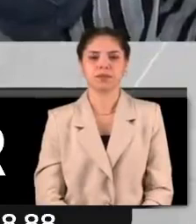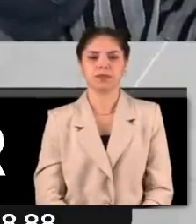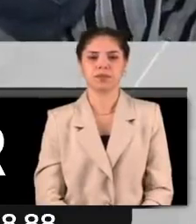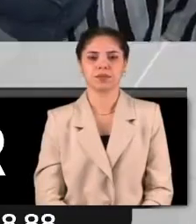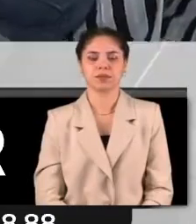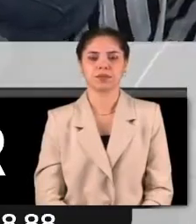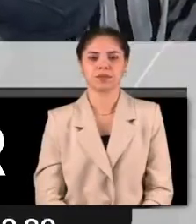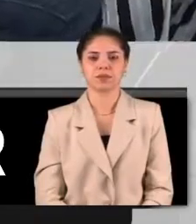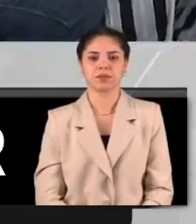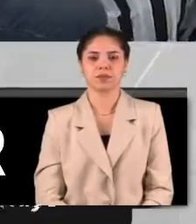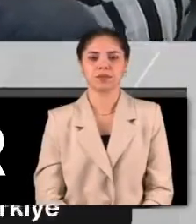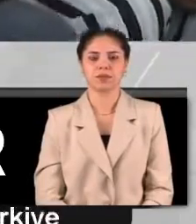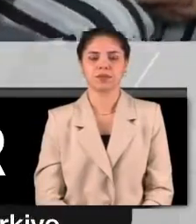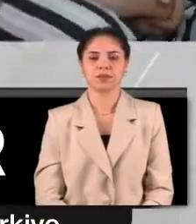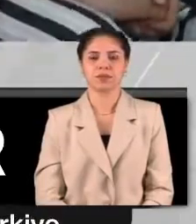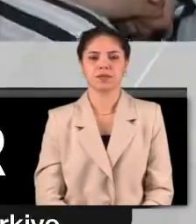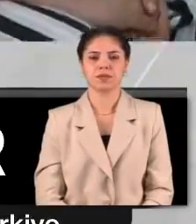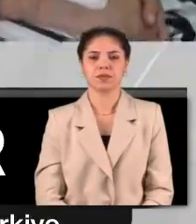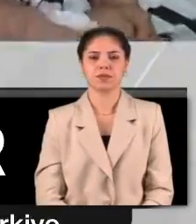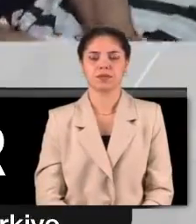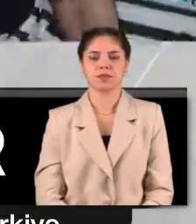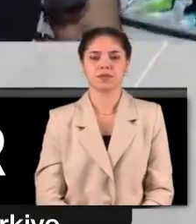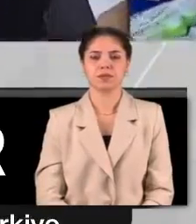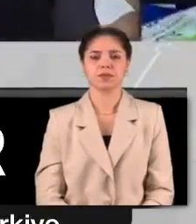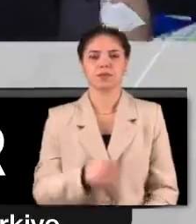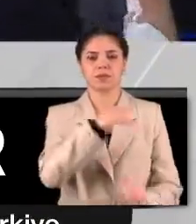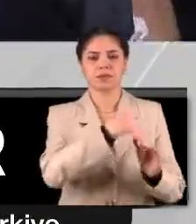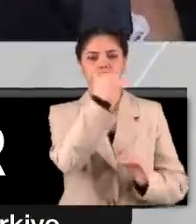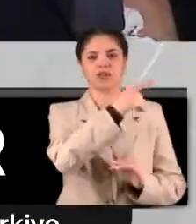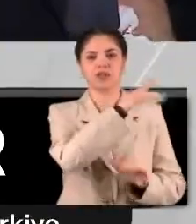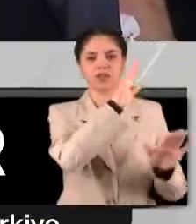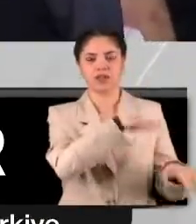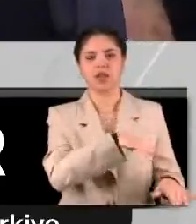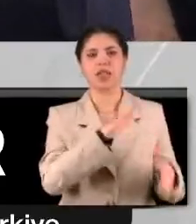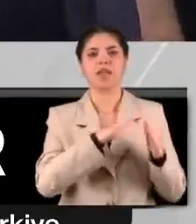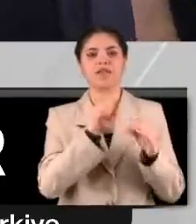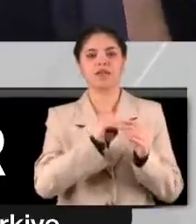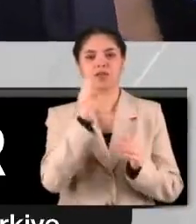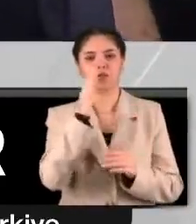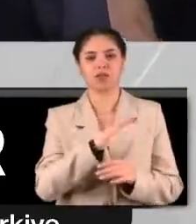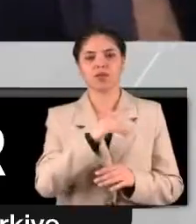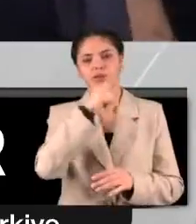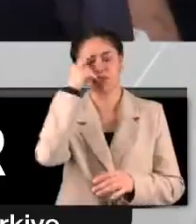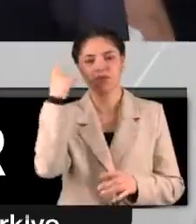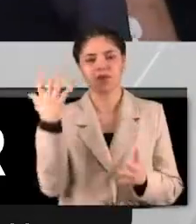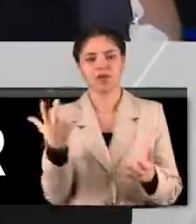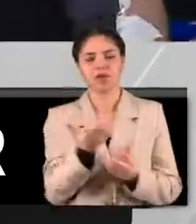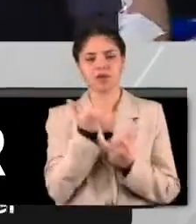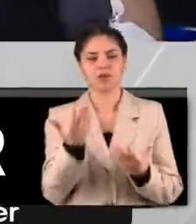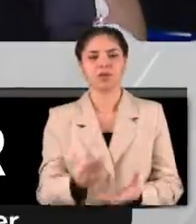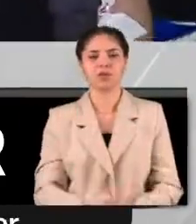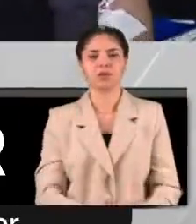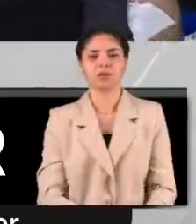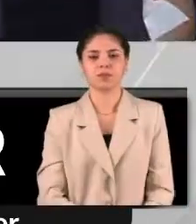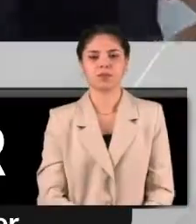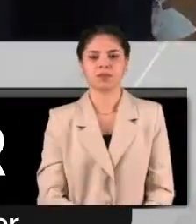Arkadaşlarıyla dışarıda gezdiği için o dışarıda kalmış, evde yakalanmadı. Yakalanmayınca da böyle bir şey oldu. Sesi.